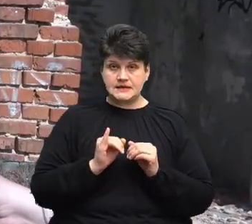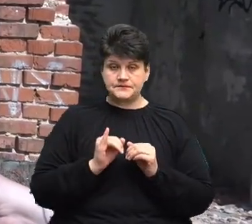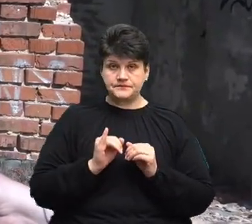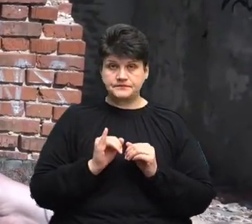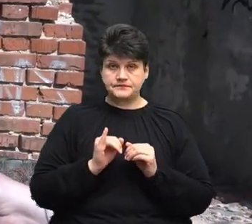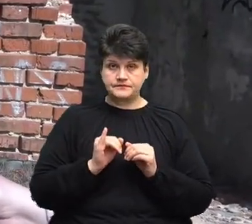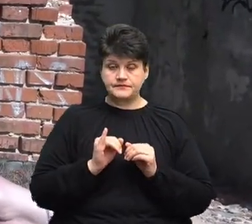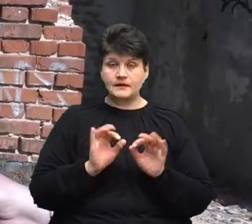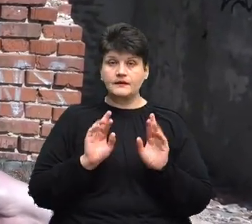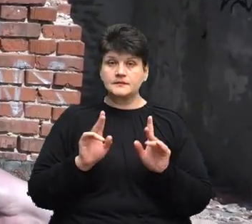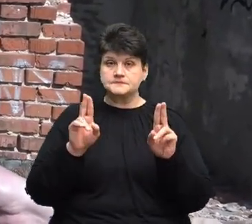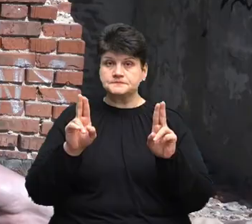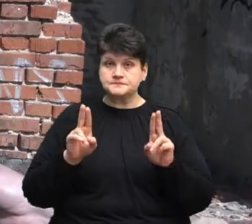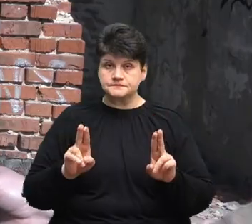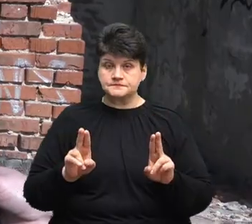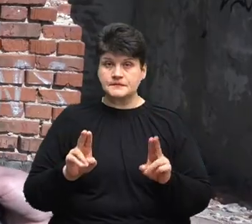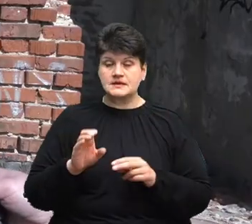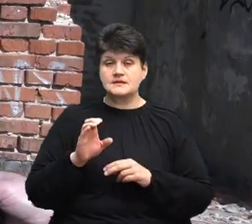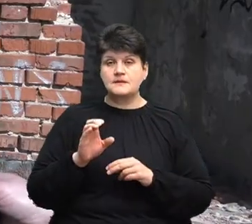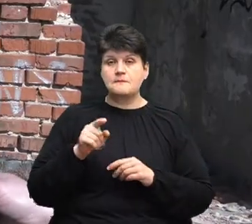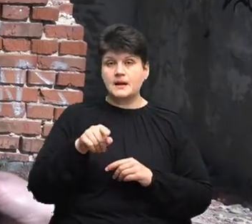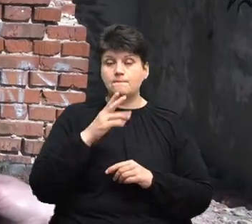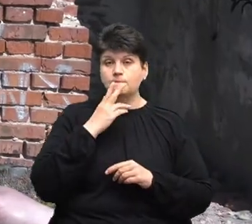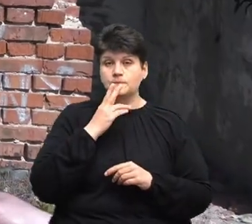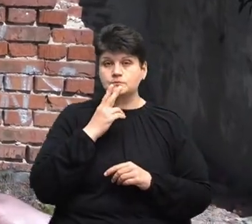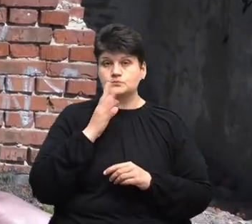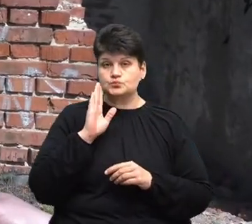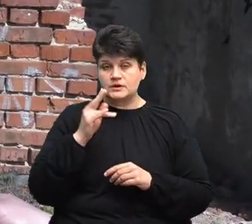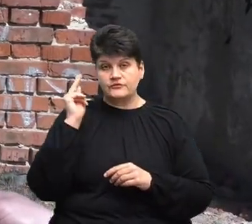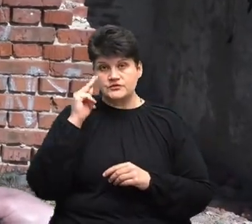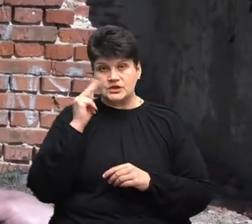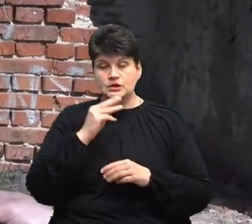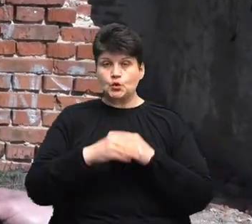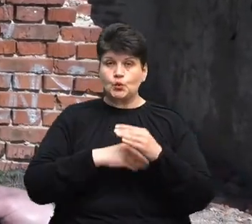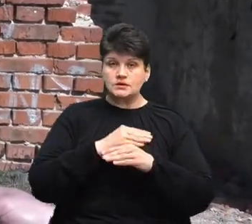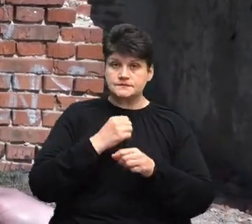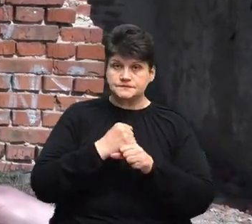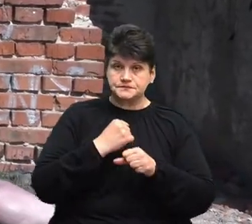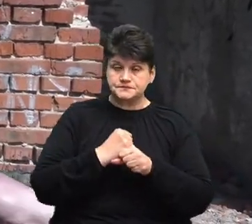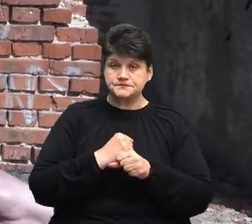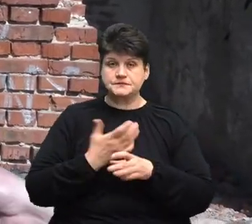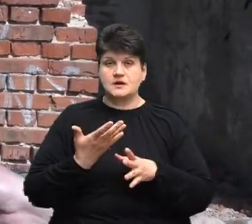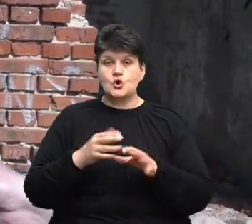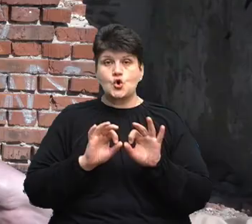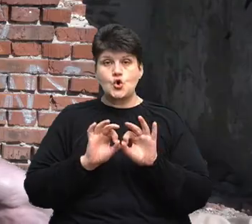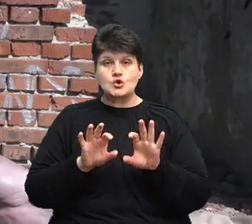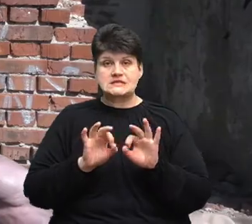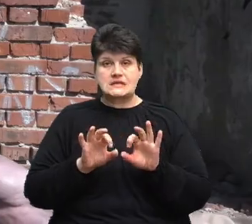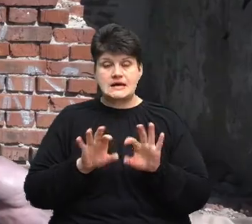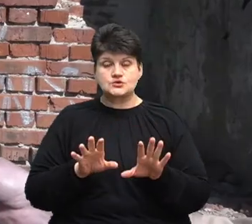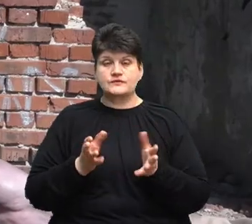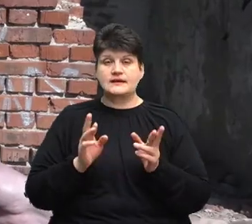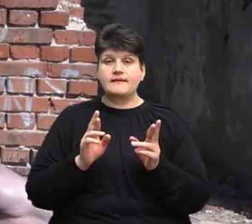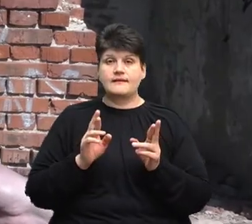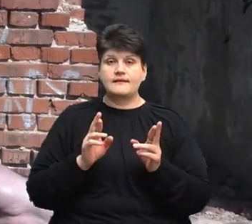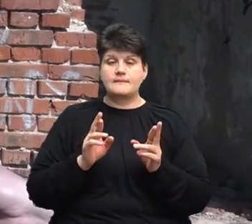алгоритм сам марч. Тобто ми будемо вчити накладати турнікет, ми будемо розказувати